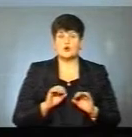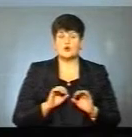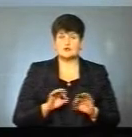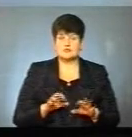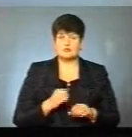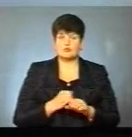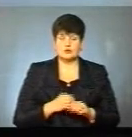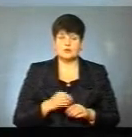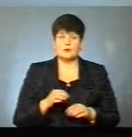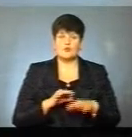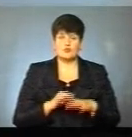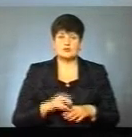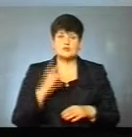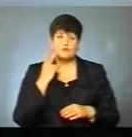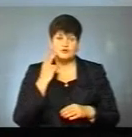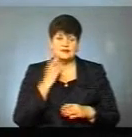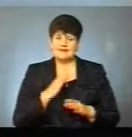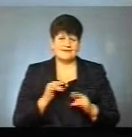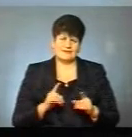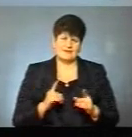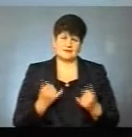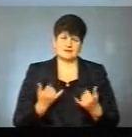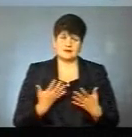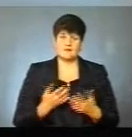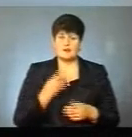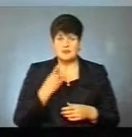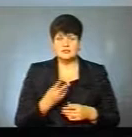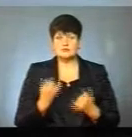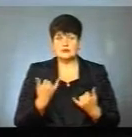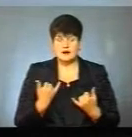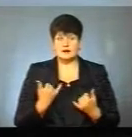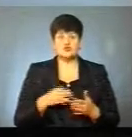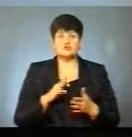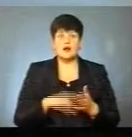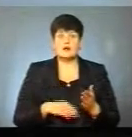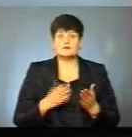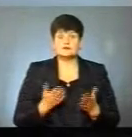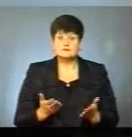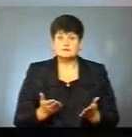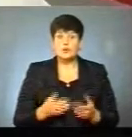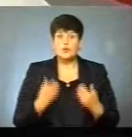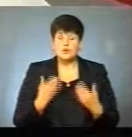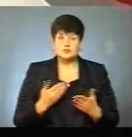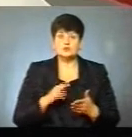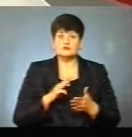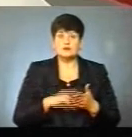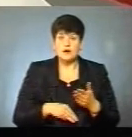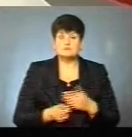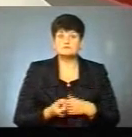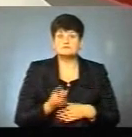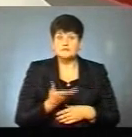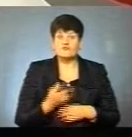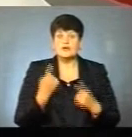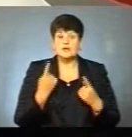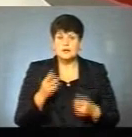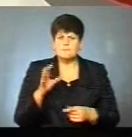проводиться стабільно, не тільки зараз. Це просто в нас, от, бачите, на слуху, тому що от штраф. З'явився штраф, і він так, він великий,